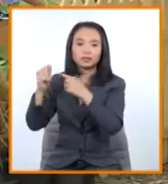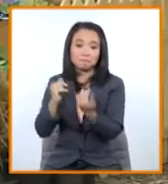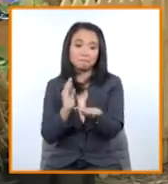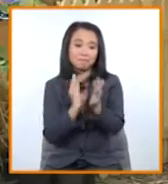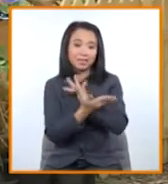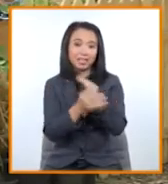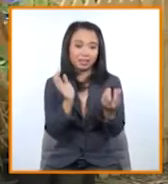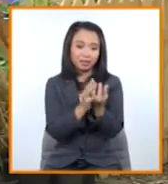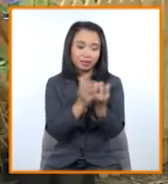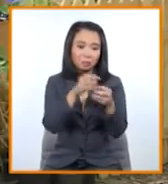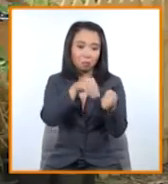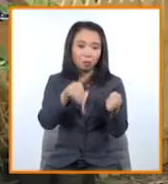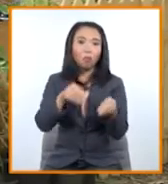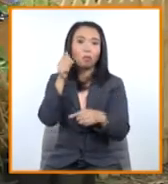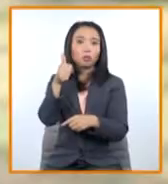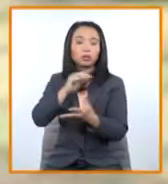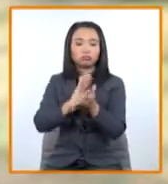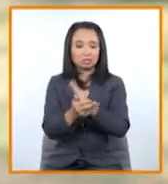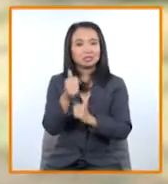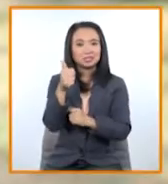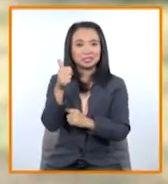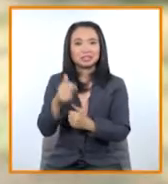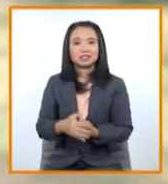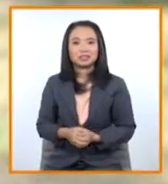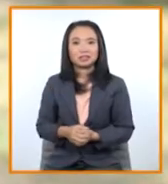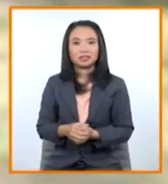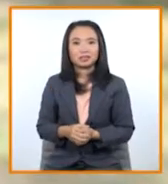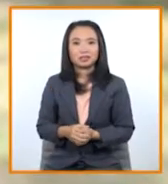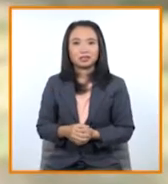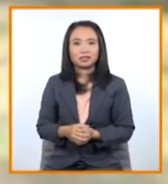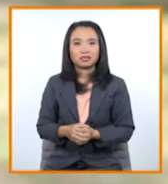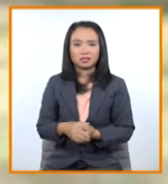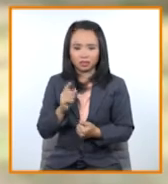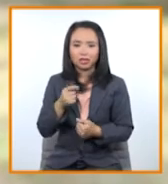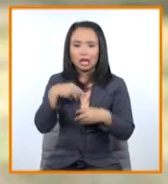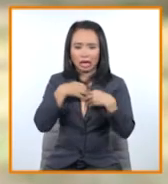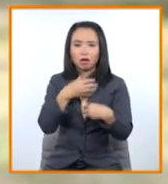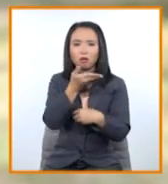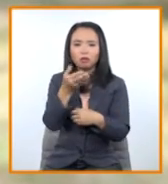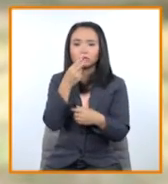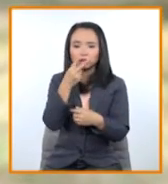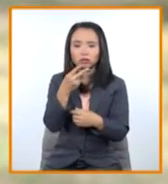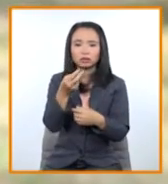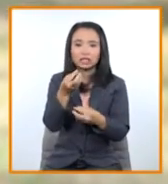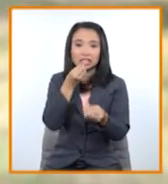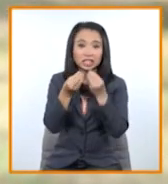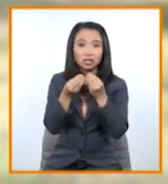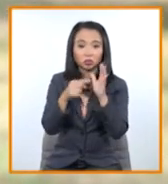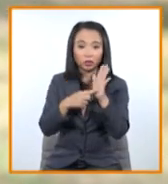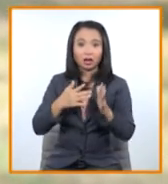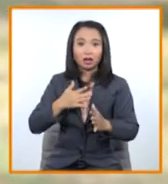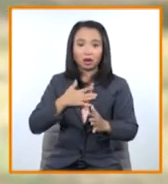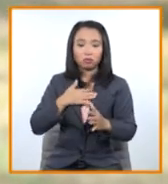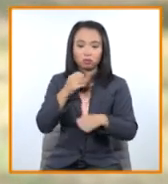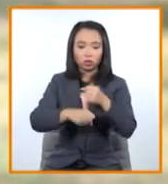อย่างเปลี่ยนไปในทางที่ดี อยากให้หันมารับทานได้ที่เป็นอินทรีย์มันปลอดภัยเพราะว่าอย่างป้าเองเนี่ยอายุต้อง50กว่าอยู่เคมีม